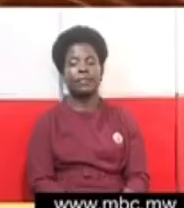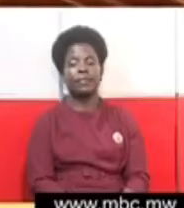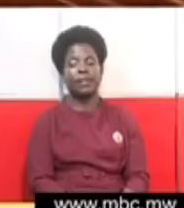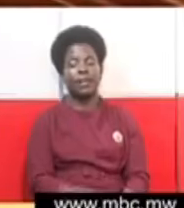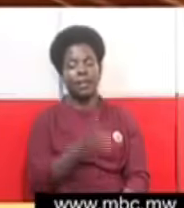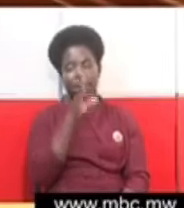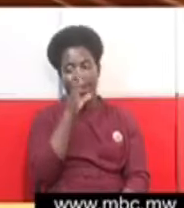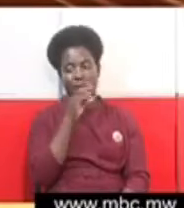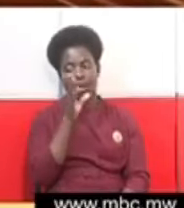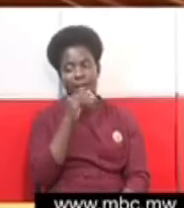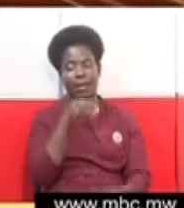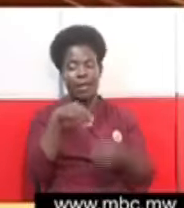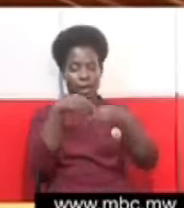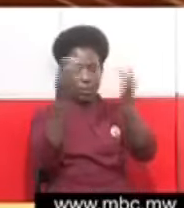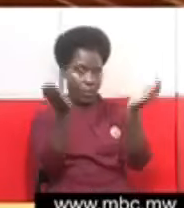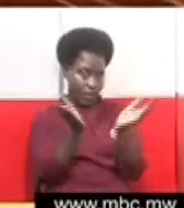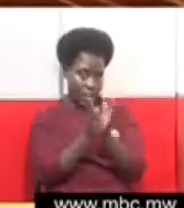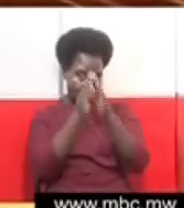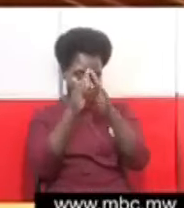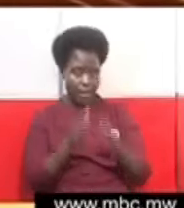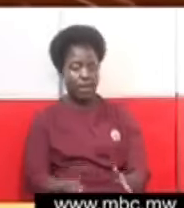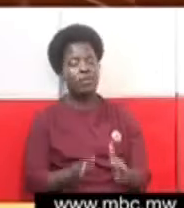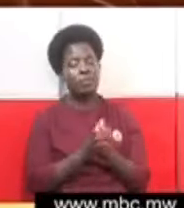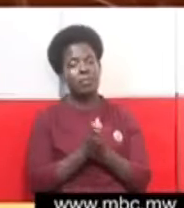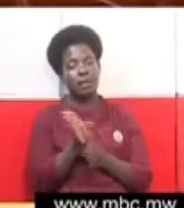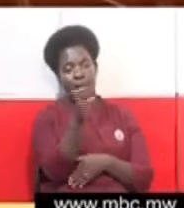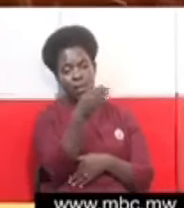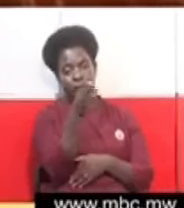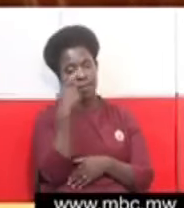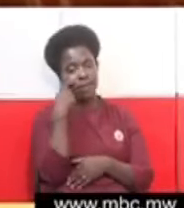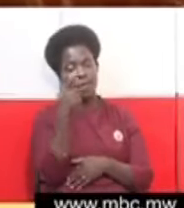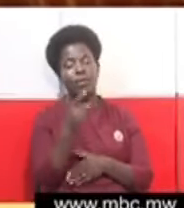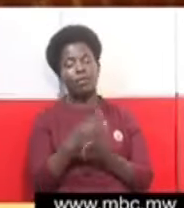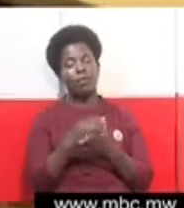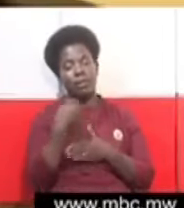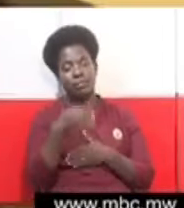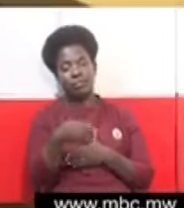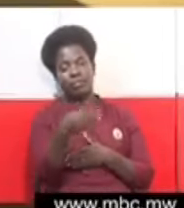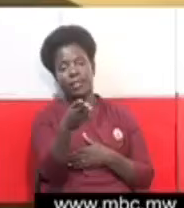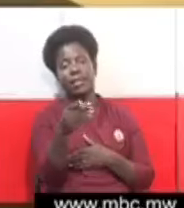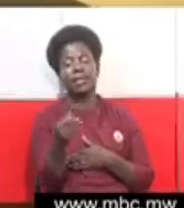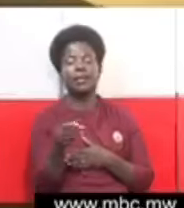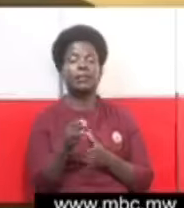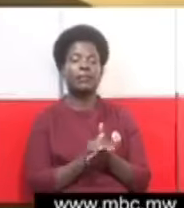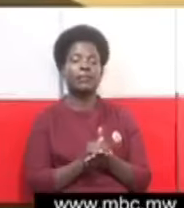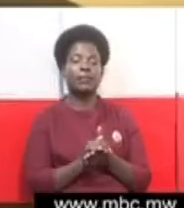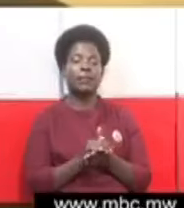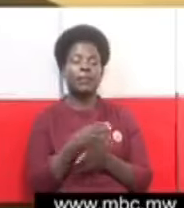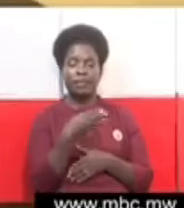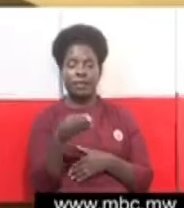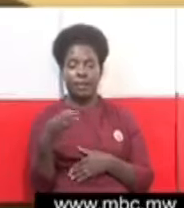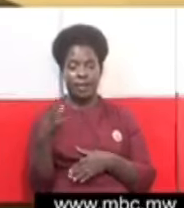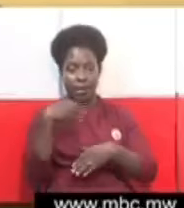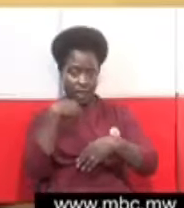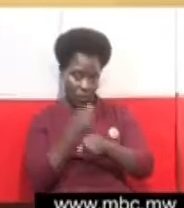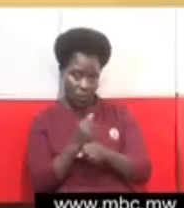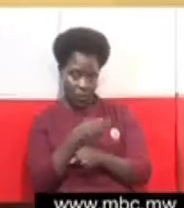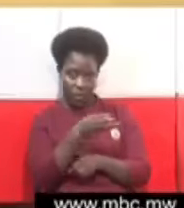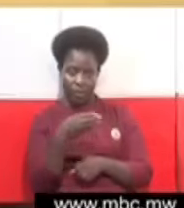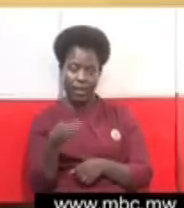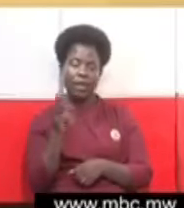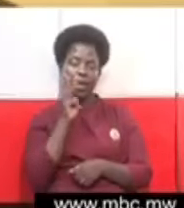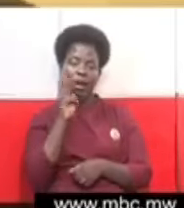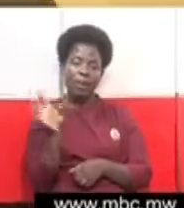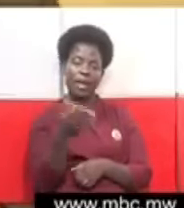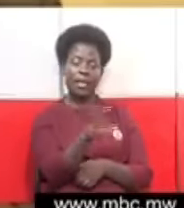Walankhula pomwe komiti ya nyumba ya malamulo yoona ndondomeko za chuma imakumana ndi bungwe lopereka madzi la Blantyre Water Board. Mkulu wa bungweli a Robert